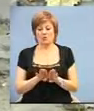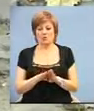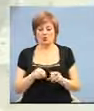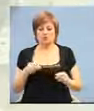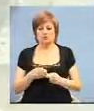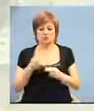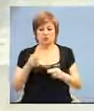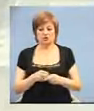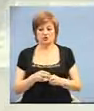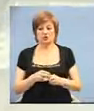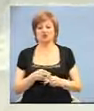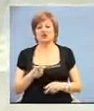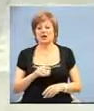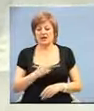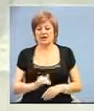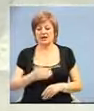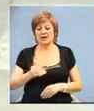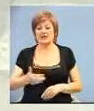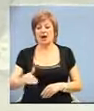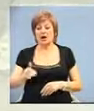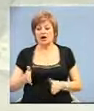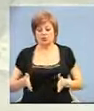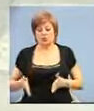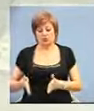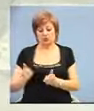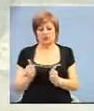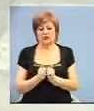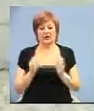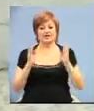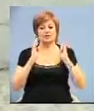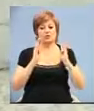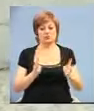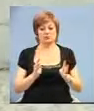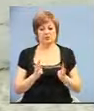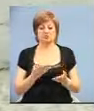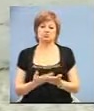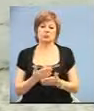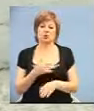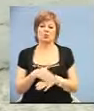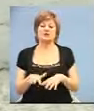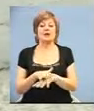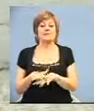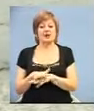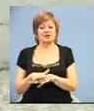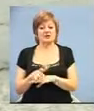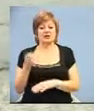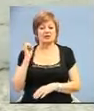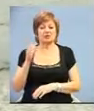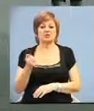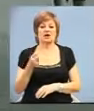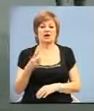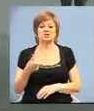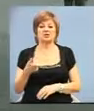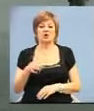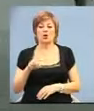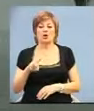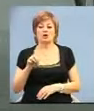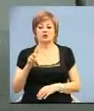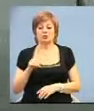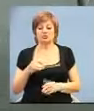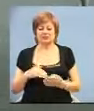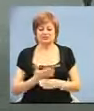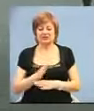перешкод. Дошкуляють ями перехожим на тротуарі вздовж проспекту Соборного. Орієнтир – вулиця Базарна, колишня Анголинка. Глибину тріщин